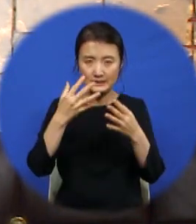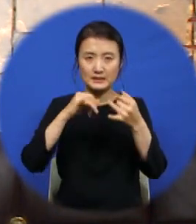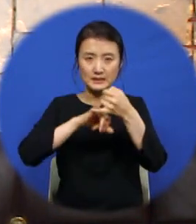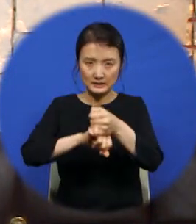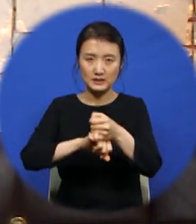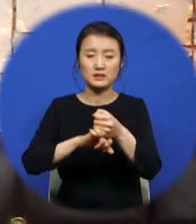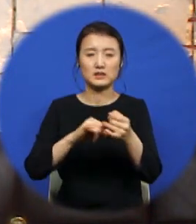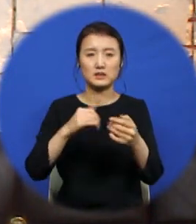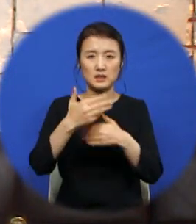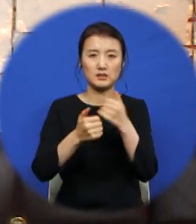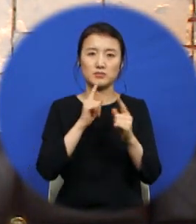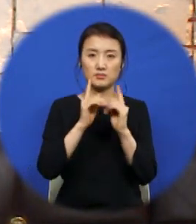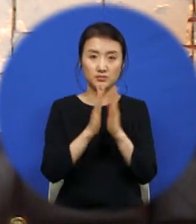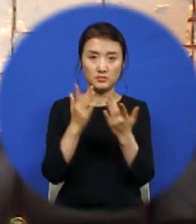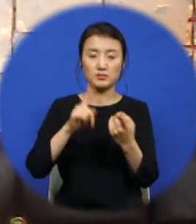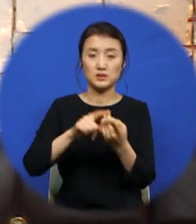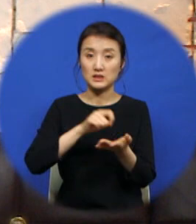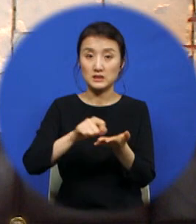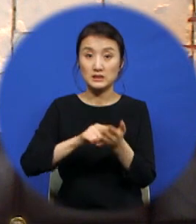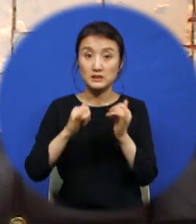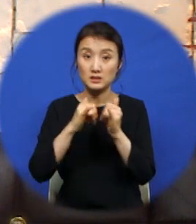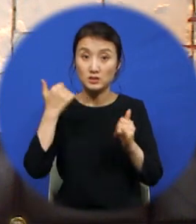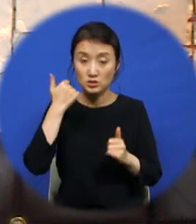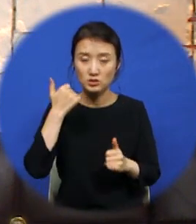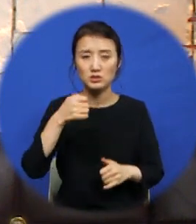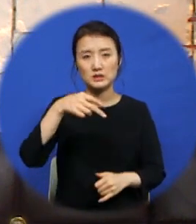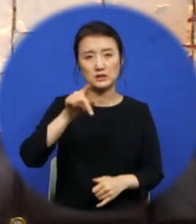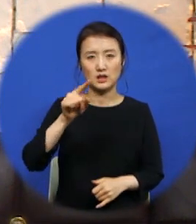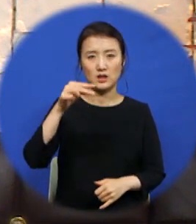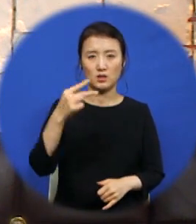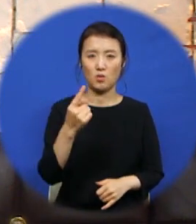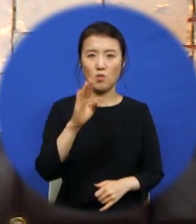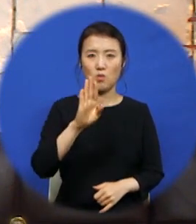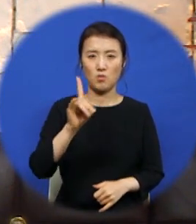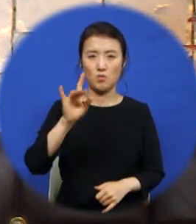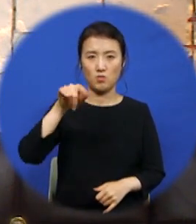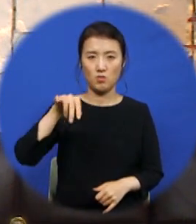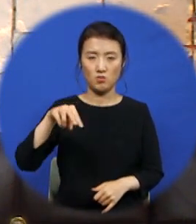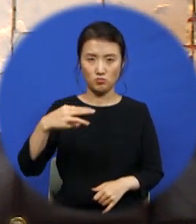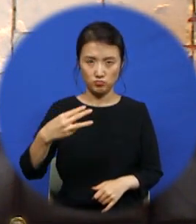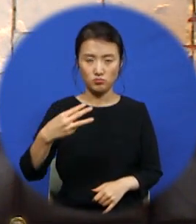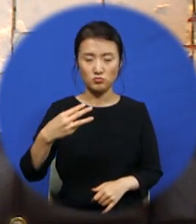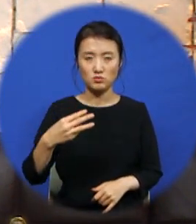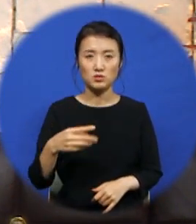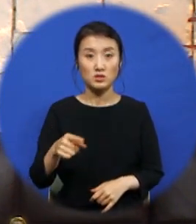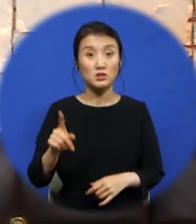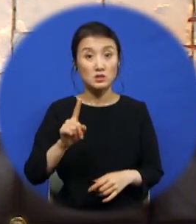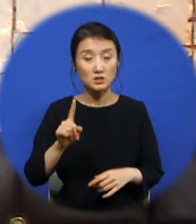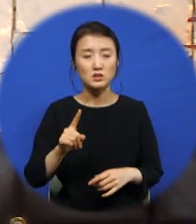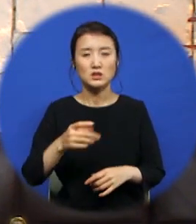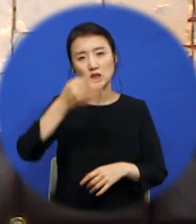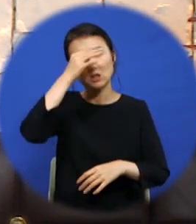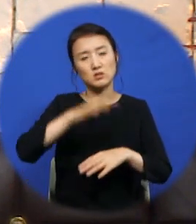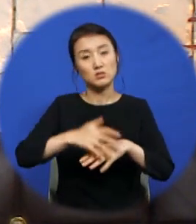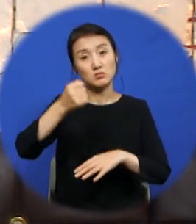높은 학문을 공부한 사람입니다 그러나 노 순 기술을 갖고 있습니까 청 맑다는 기술 갖고 있잖아요 그걸